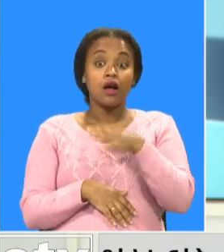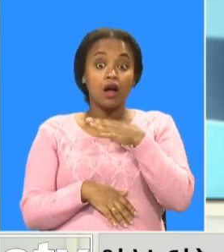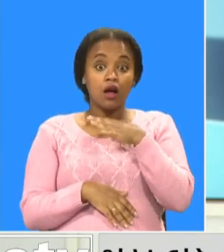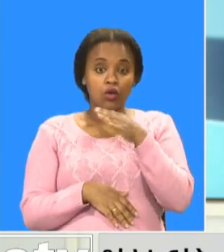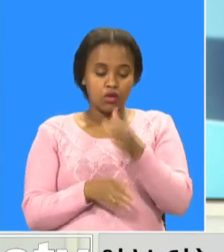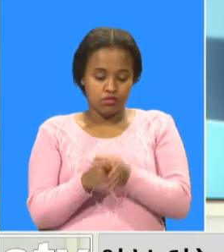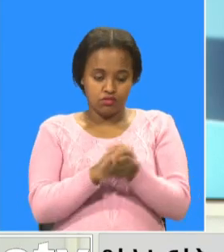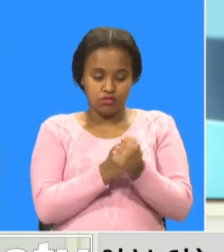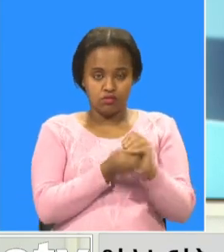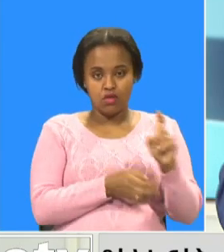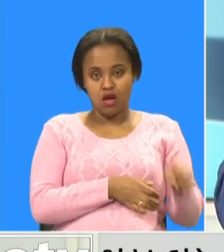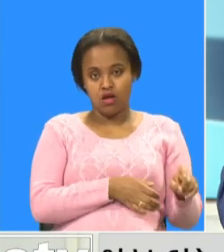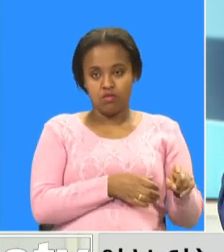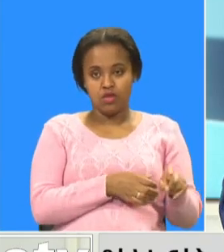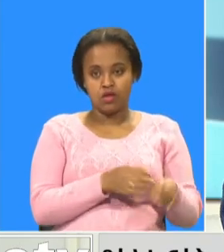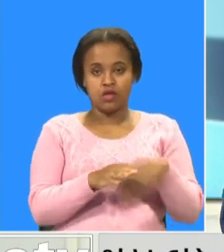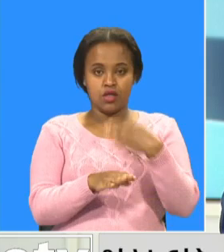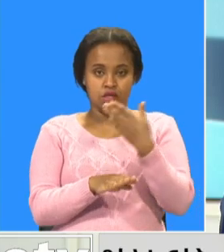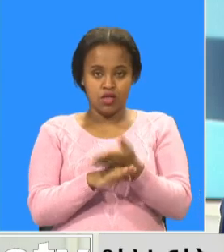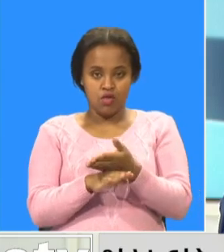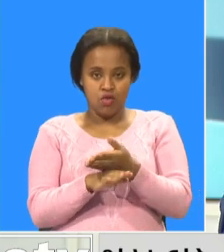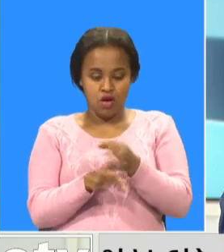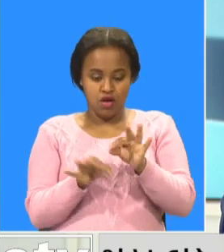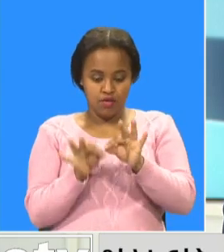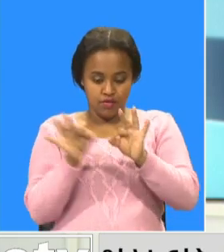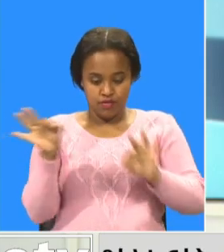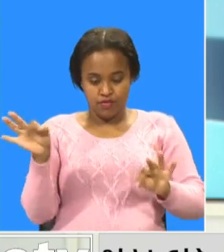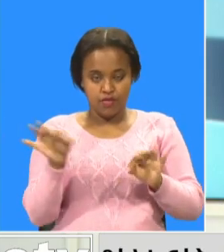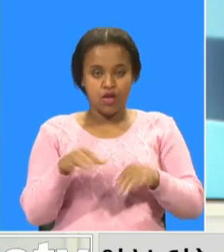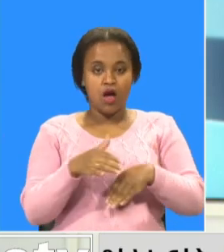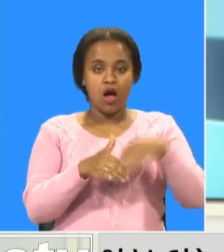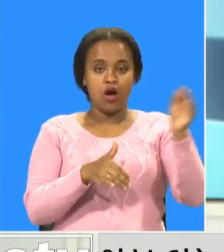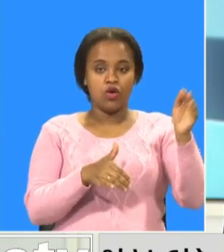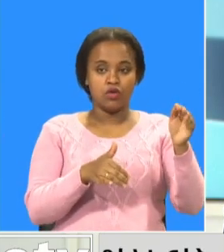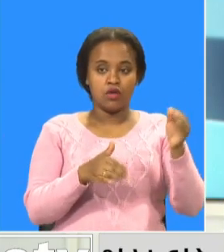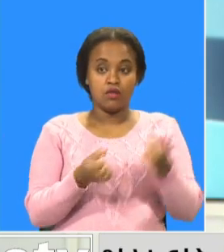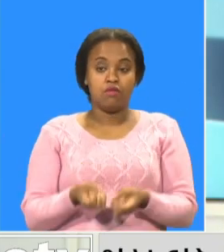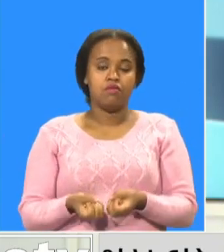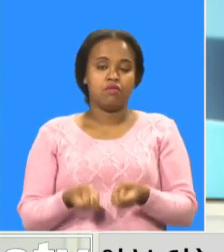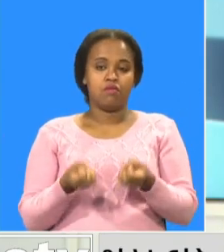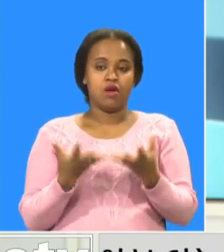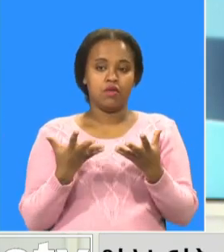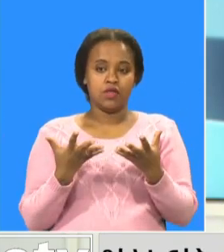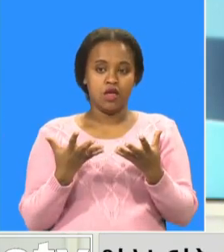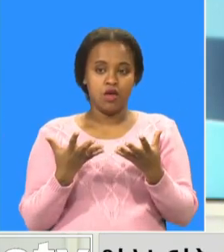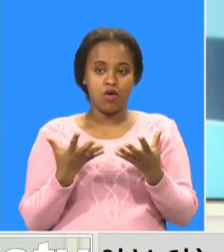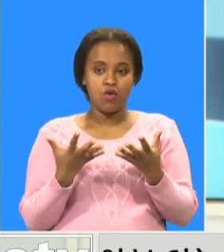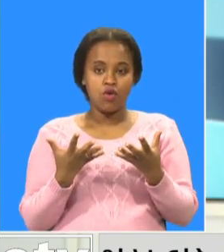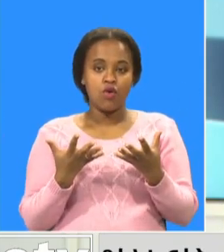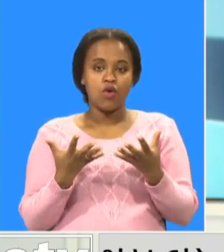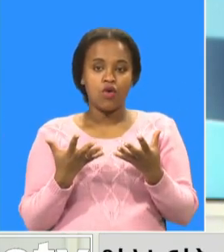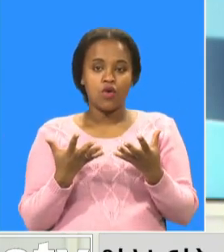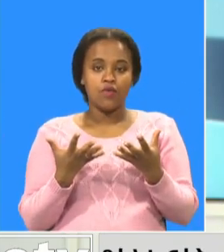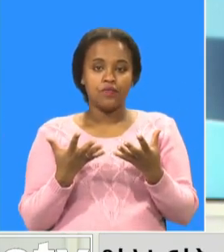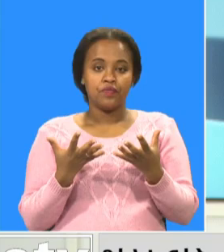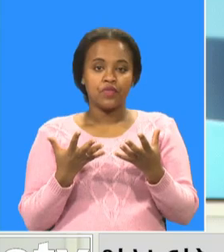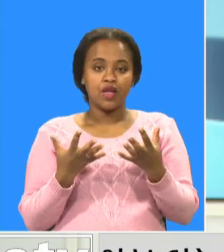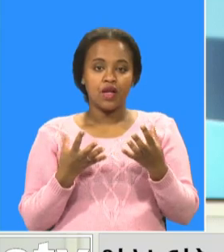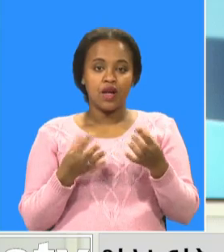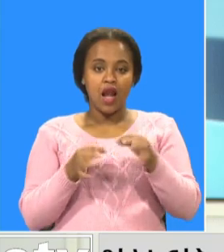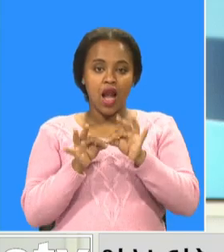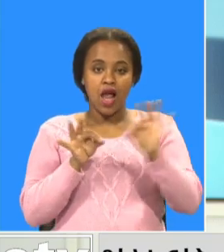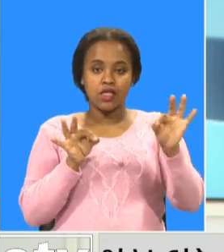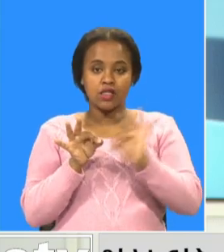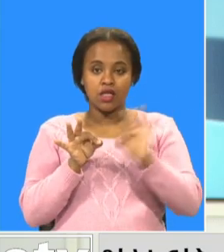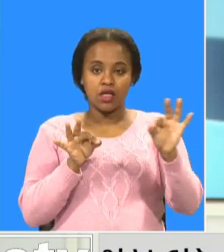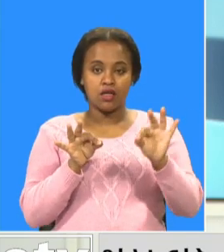በኋላ ማስኩን በቀጥታ አውጥተን ይሄንን ፕላስቲኩን ይሄ በአብዛኛው በነገራችን ላይ አሁን ከጨርቅ